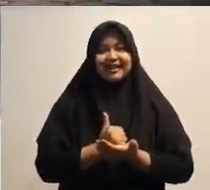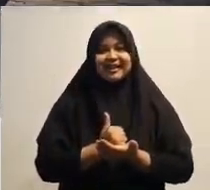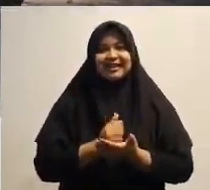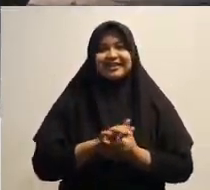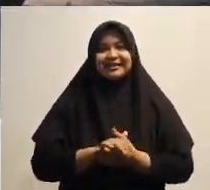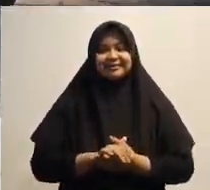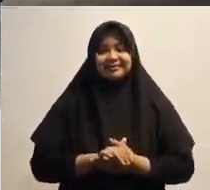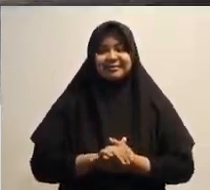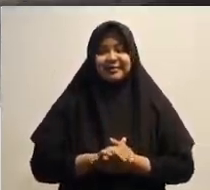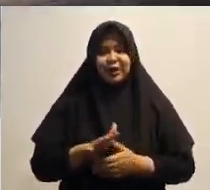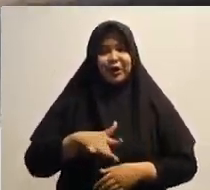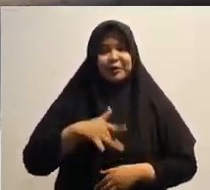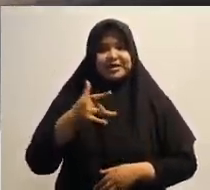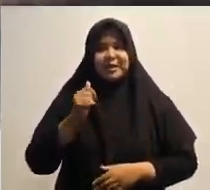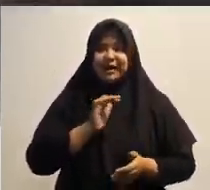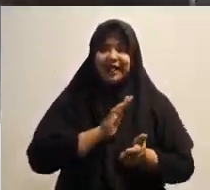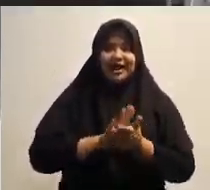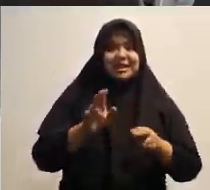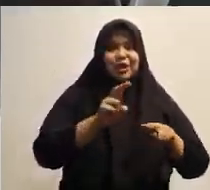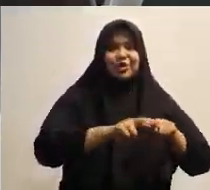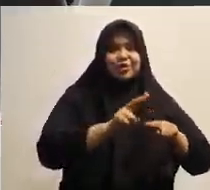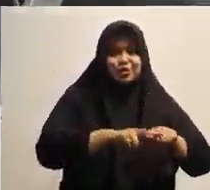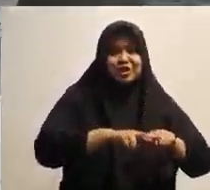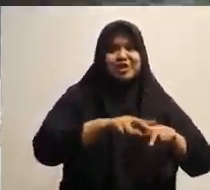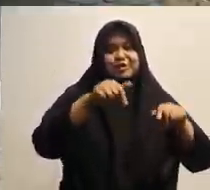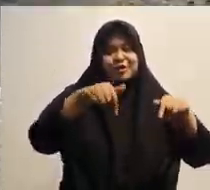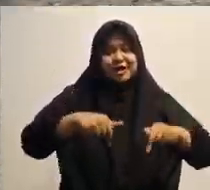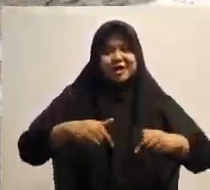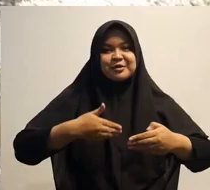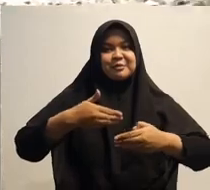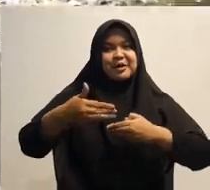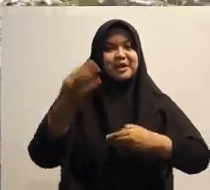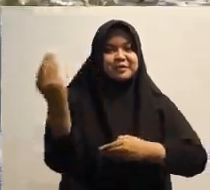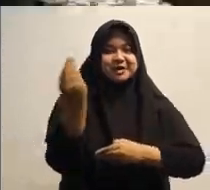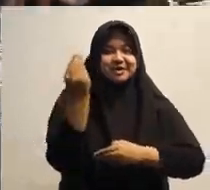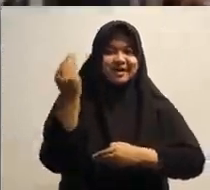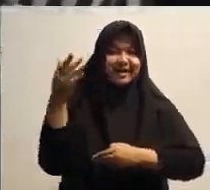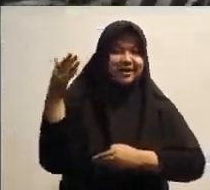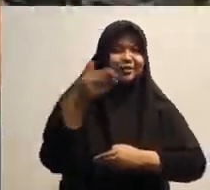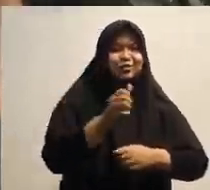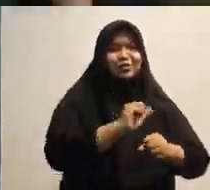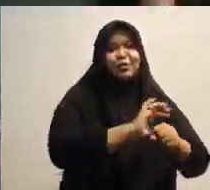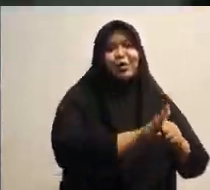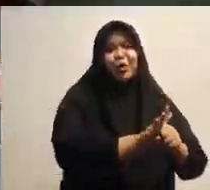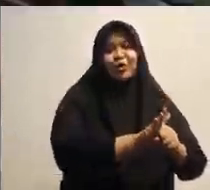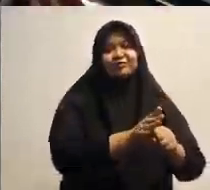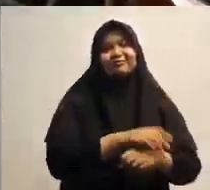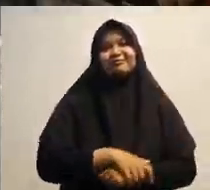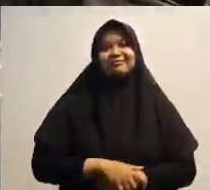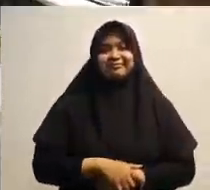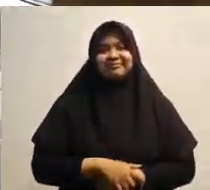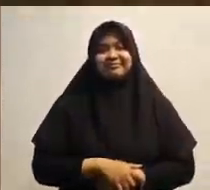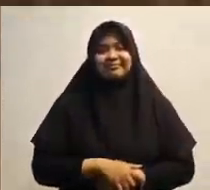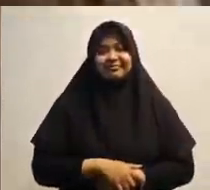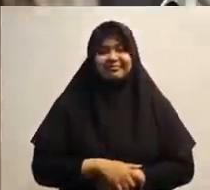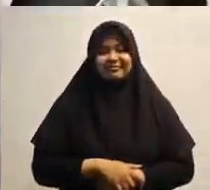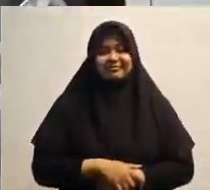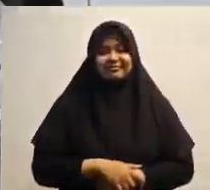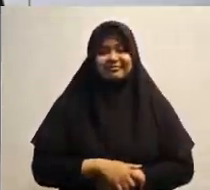tapi seru banget. Saya sungguh beruntung dapat merasakan langsung duduk di kursi ini sepanjang perjalanan dari Jogja ke Kulon